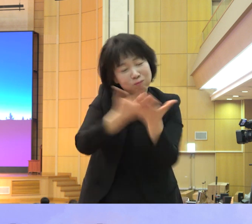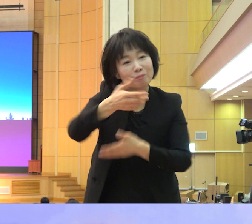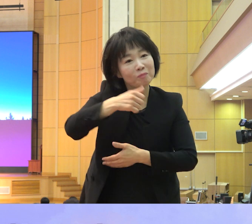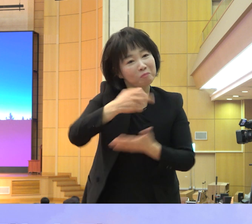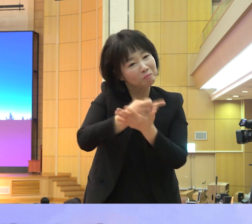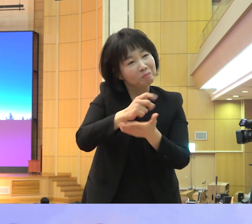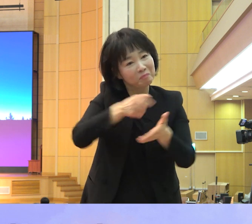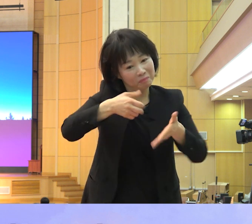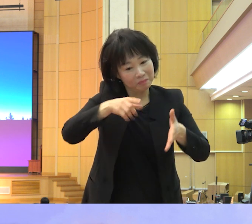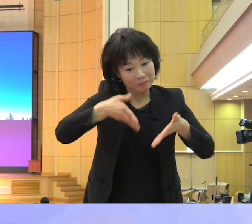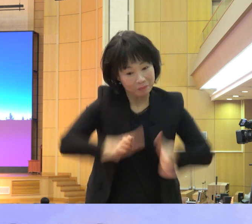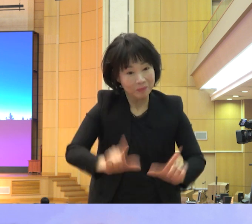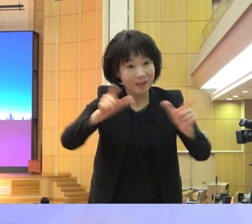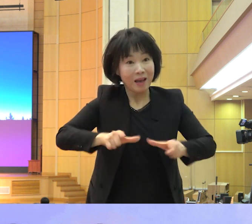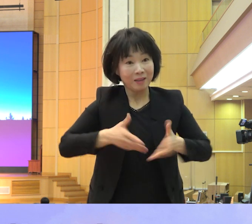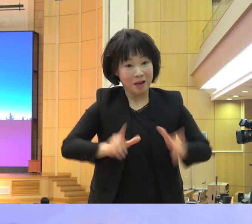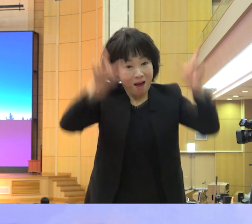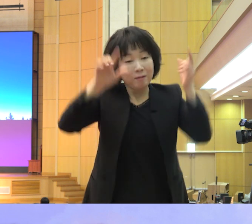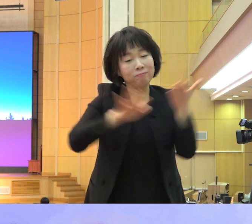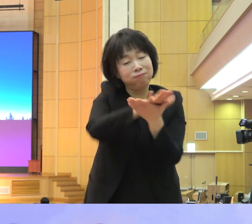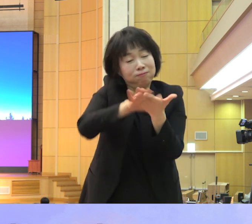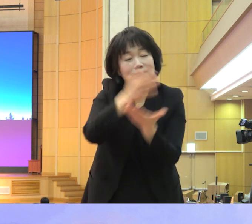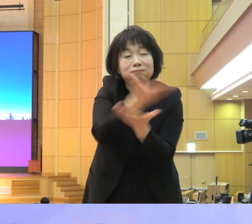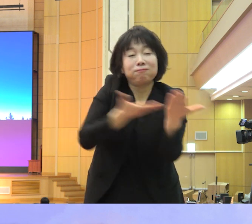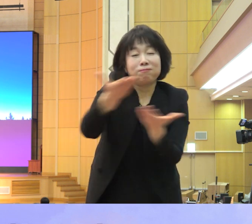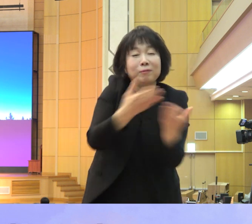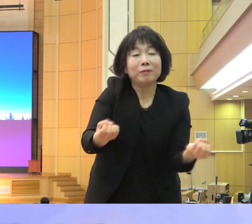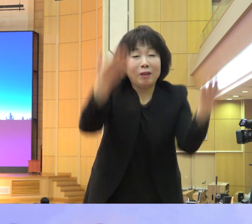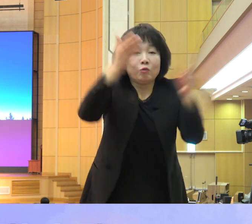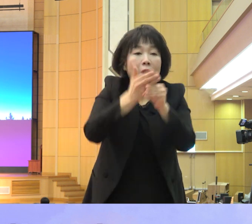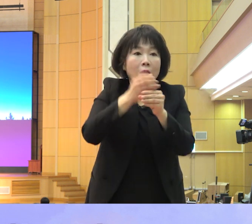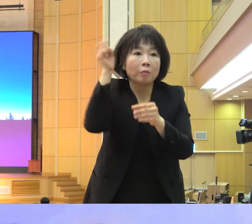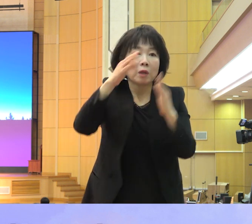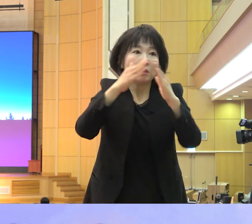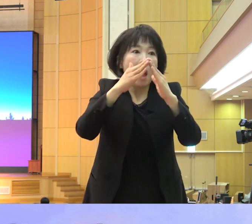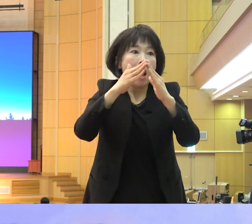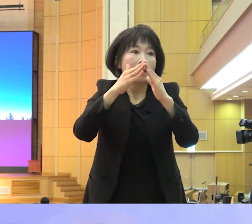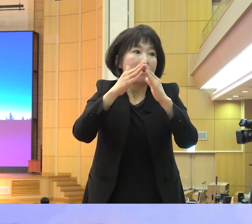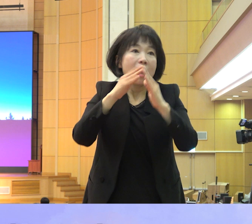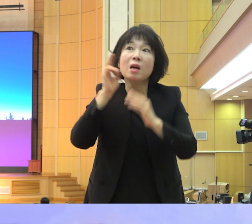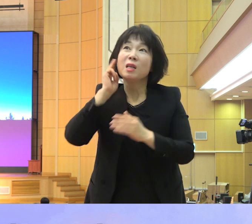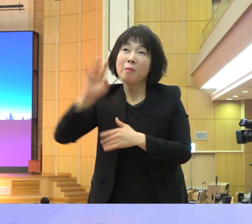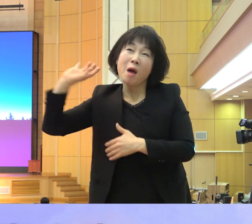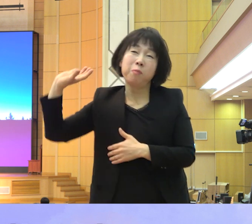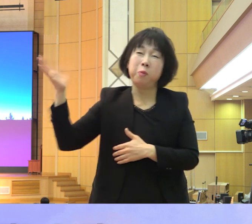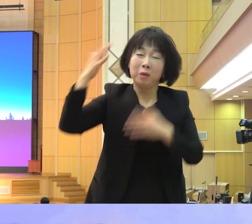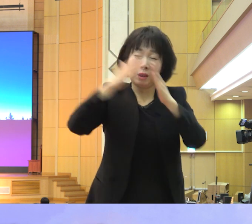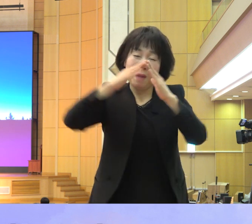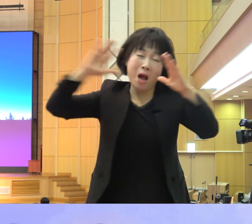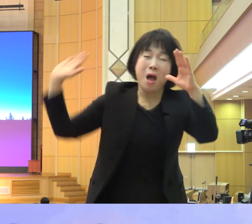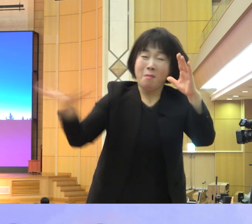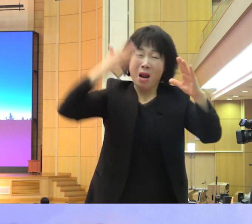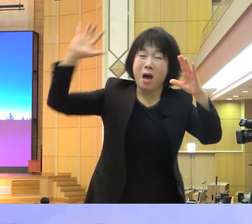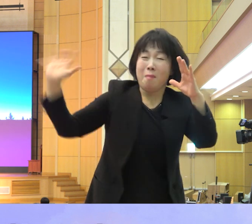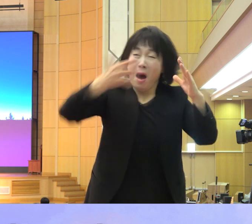생일잔치하는데 갑자기 강한 바람이 불어와서 집이 무너지는 바람에 10남매가